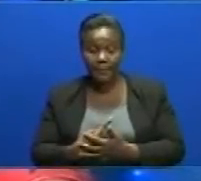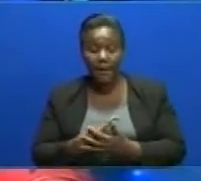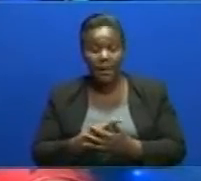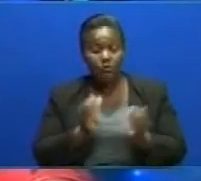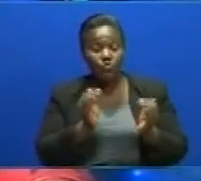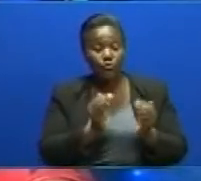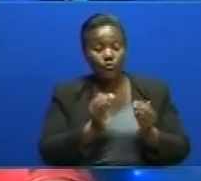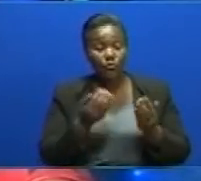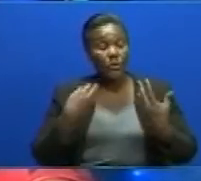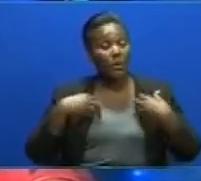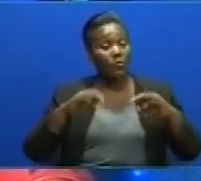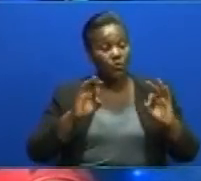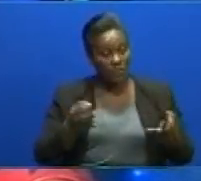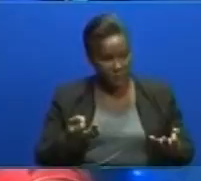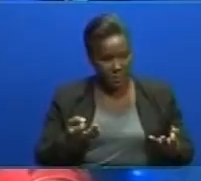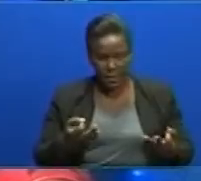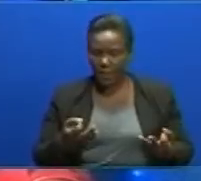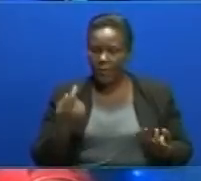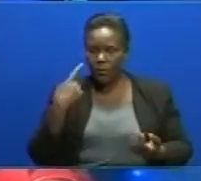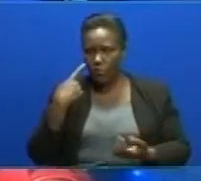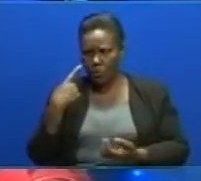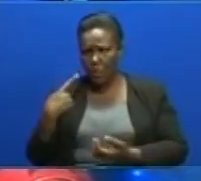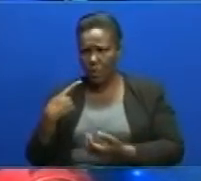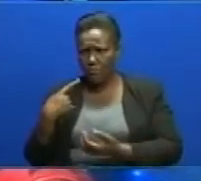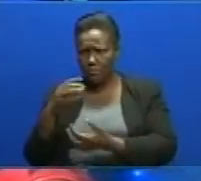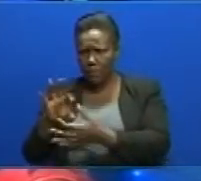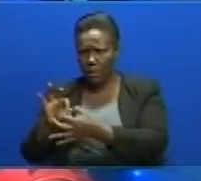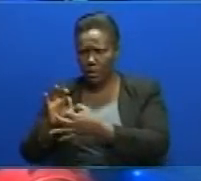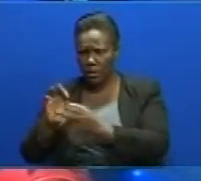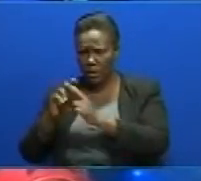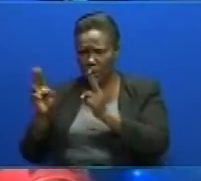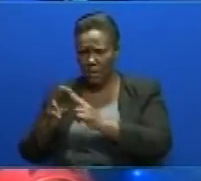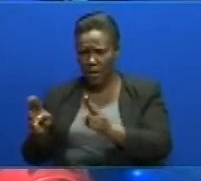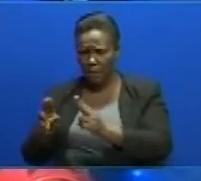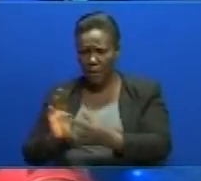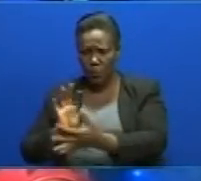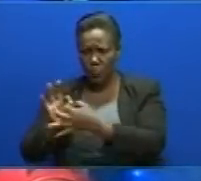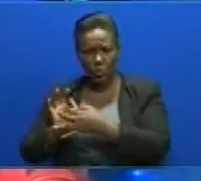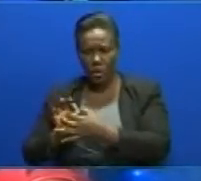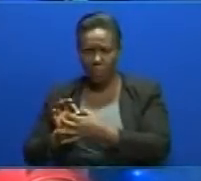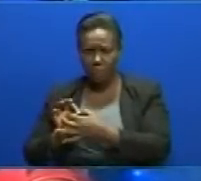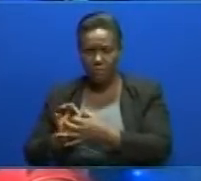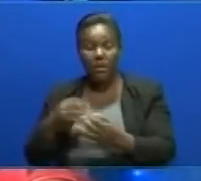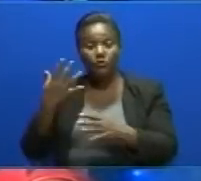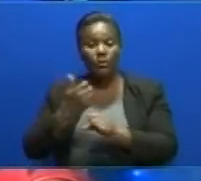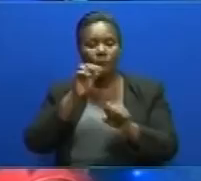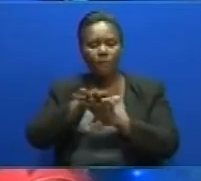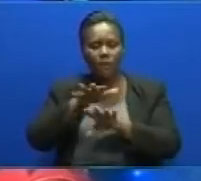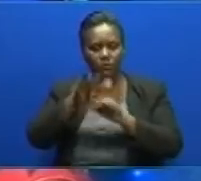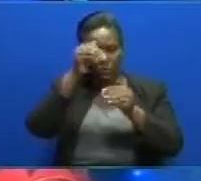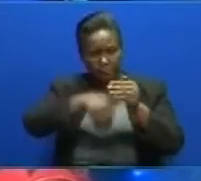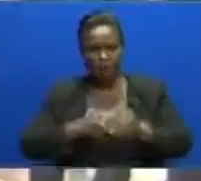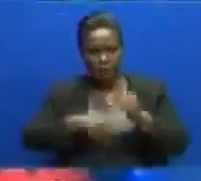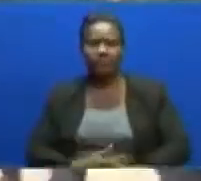huo ni kutoshirikiana na mashirika ya kimataifa katika masuala ya kisiasa. Tuungane na Saum Mavura kwa taarifa